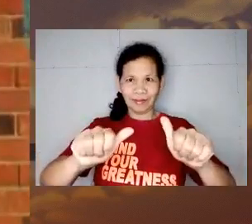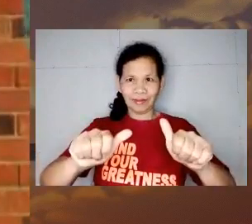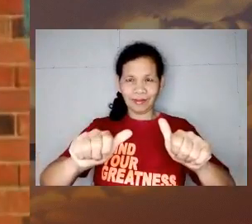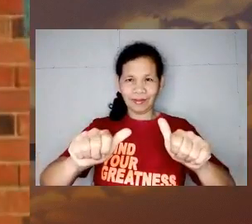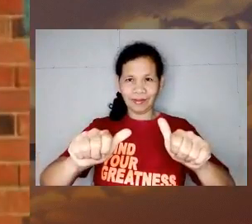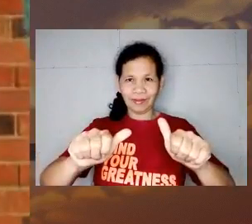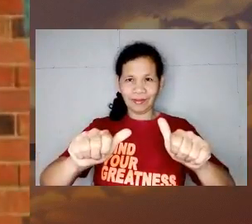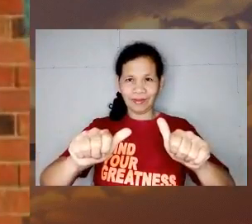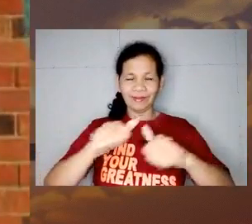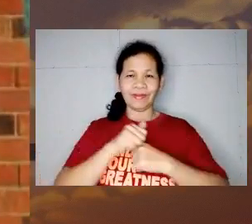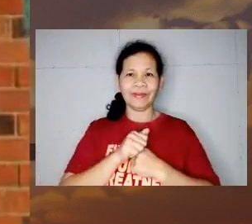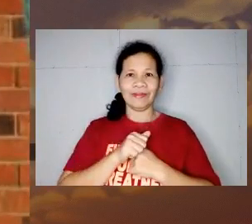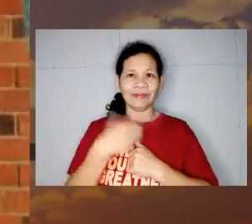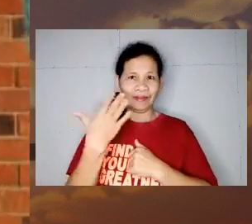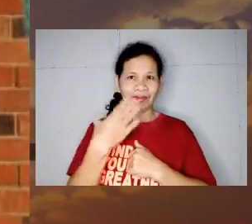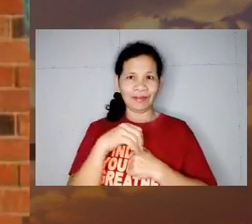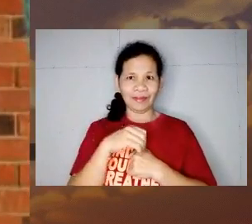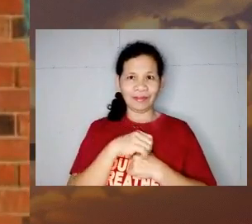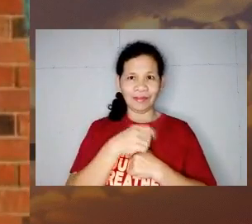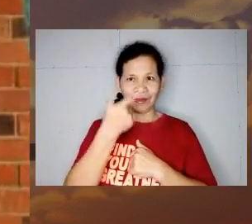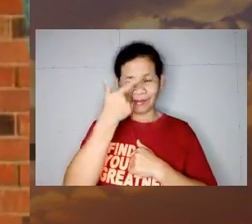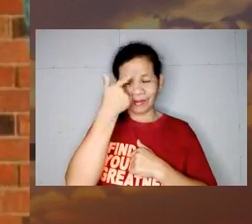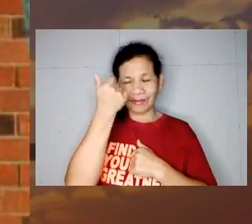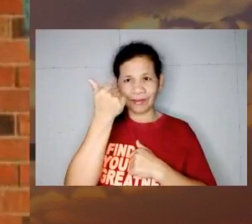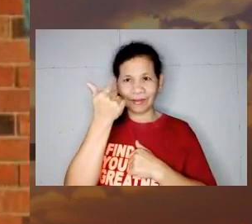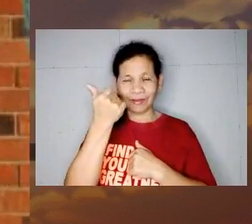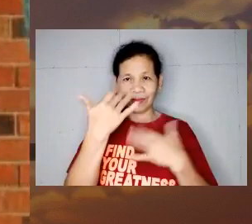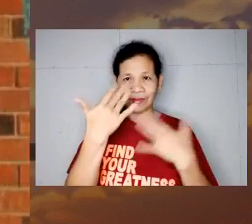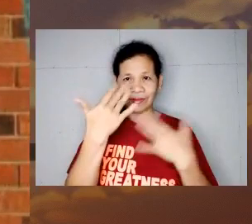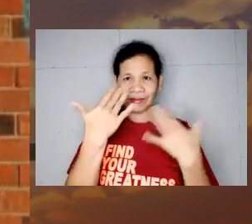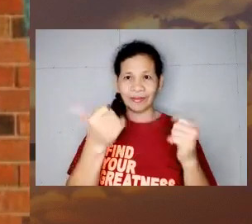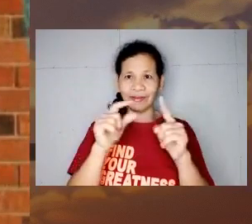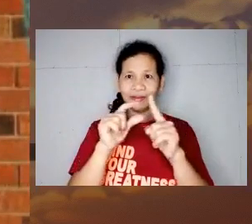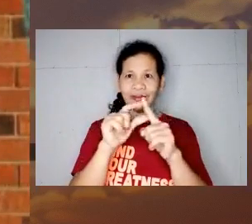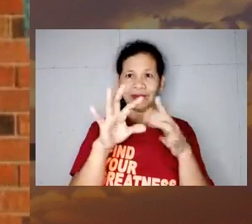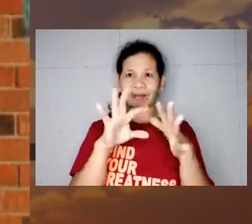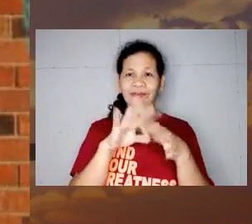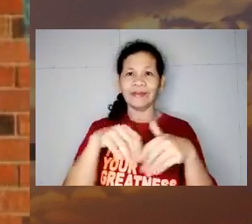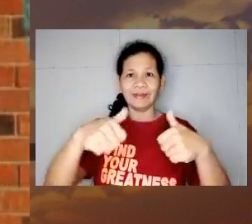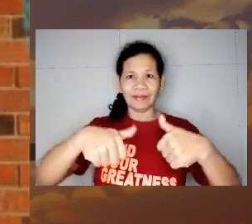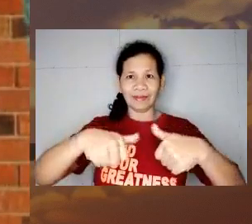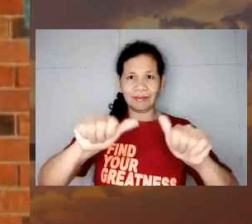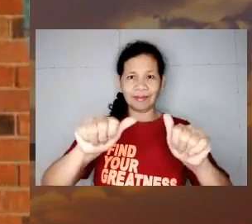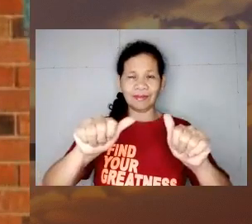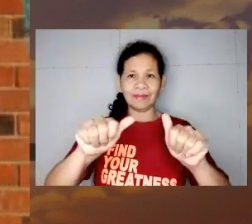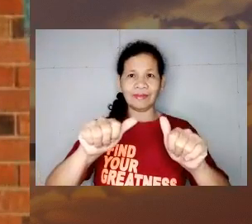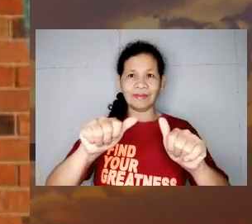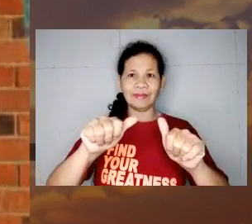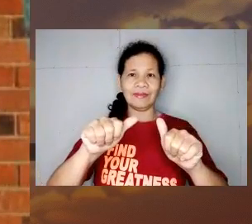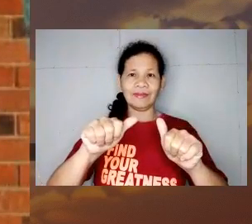Napakaganda dahil ang words of approval ay palagi nating